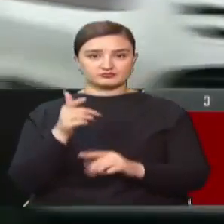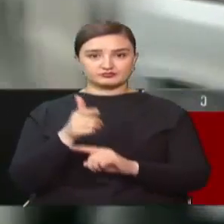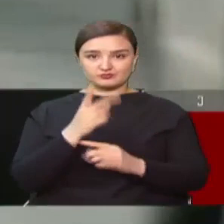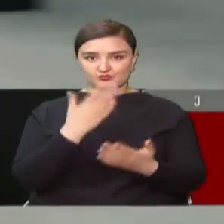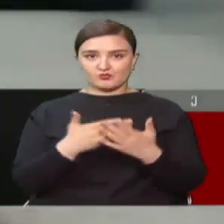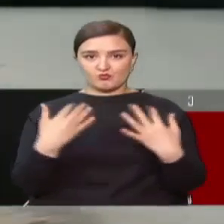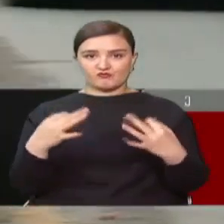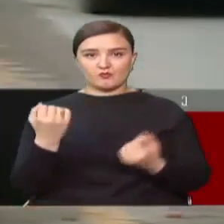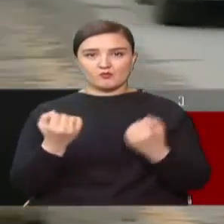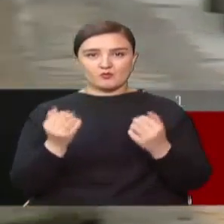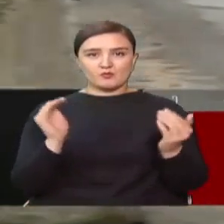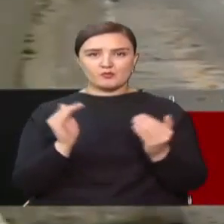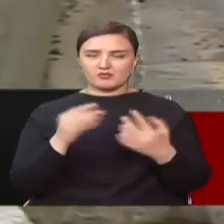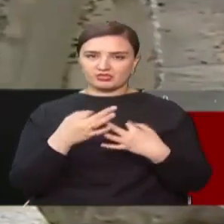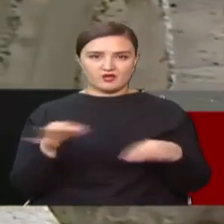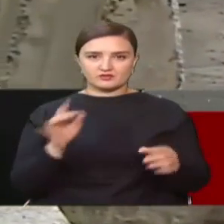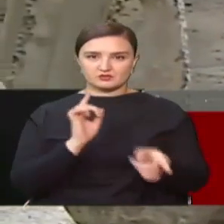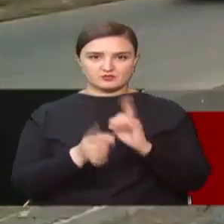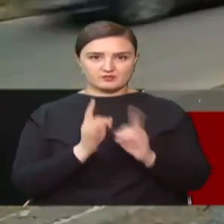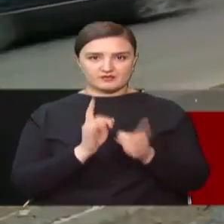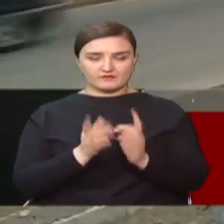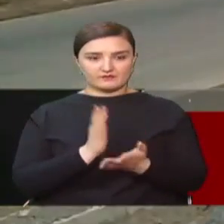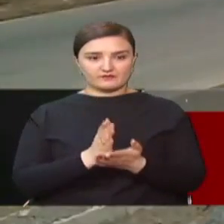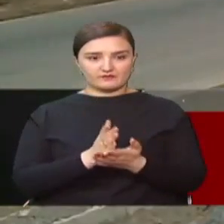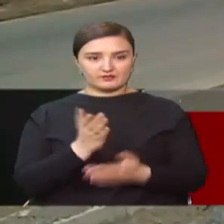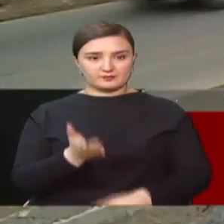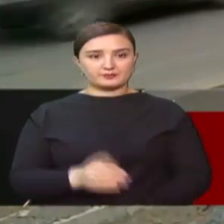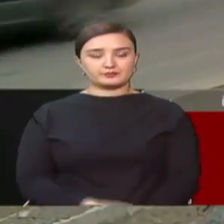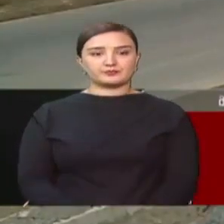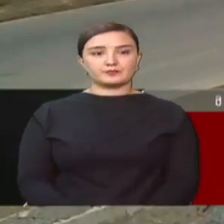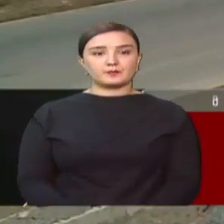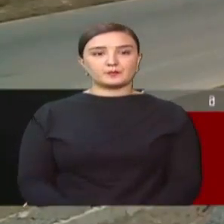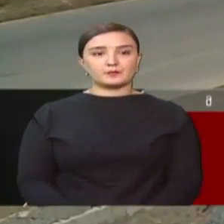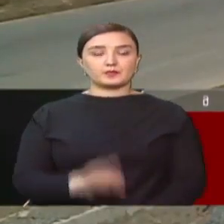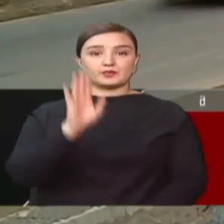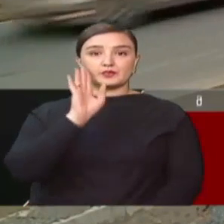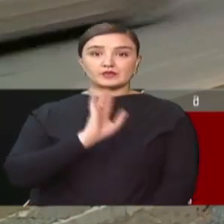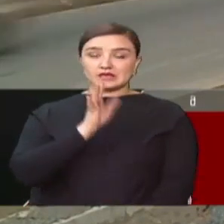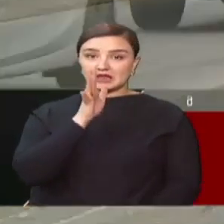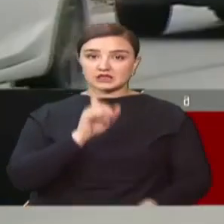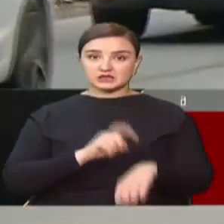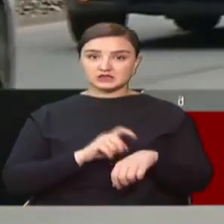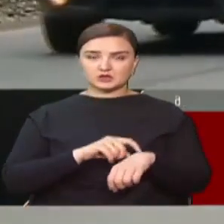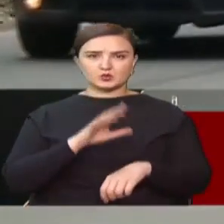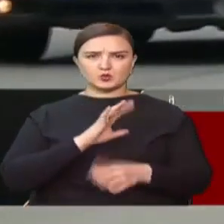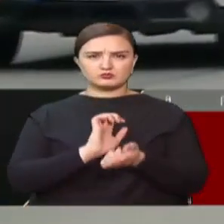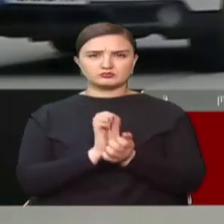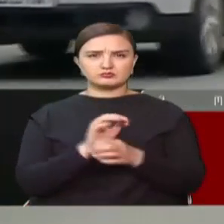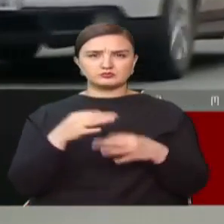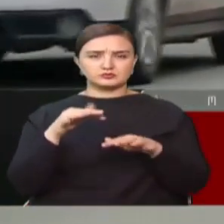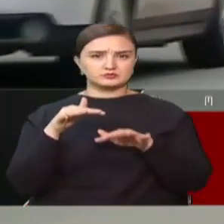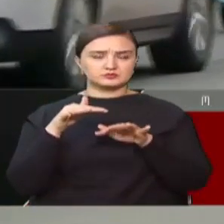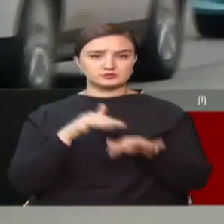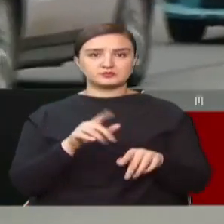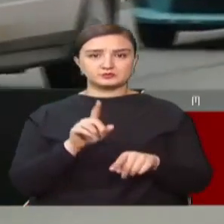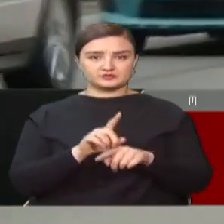musubuki avtomankanebi tavisuplad gadaadgildebian. Satsobebi iqo dilis saatebshi gans კუთრებით